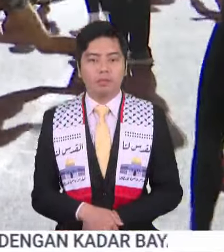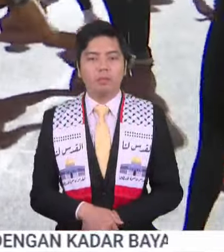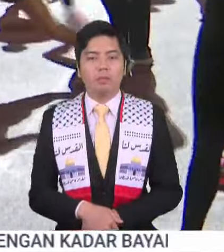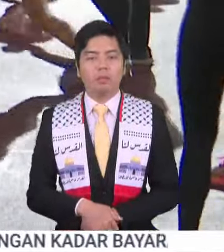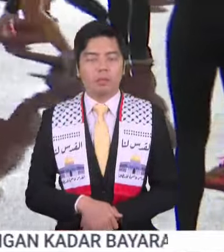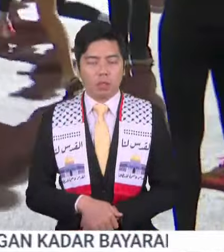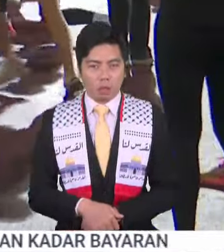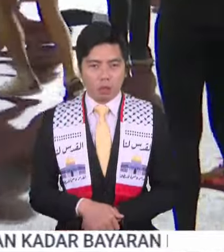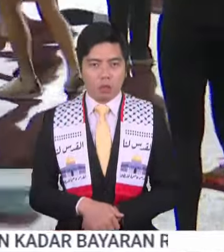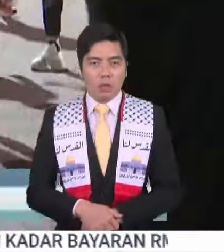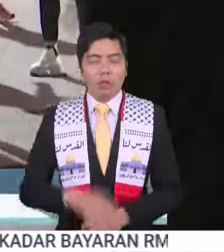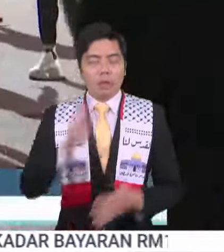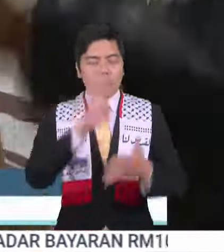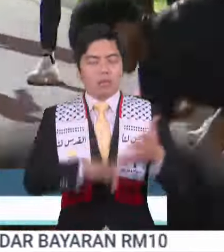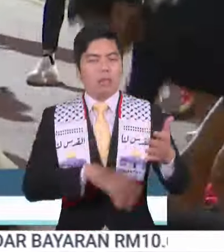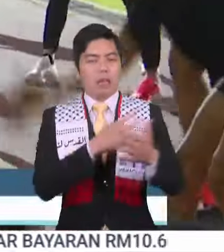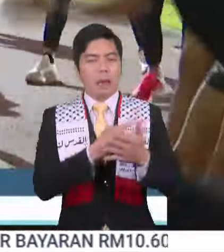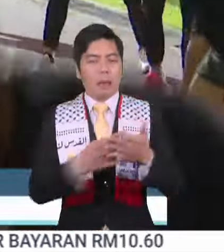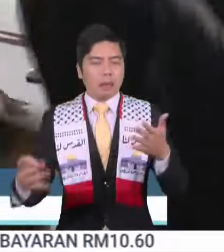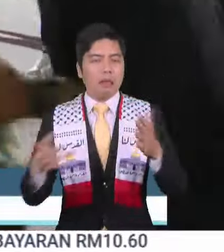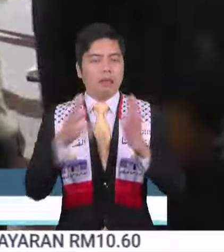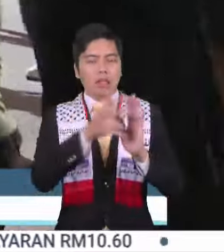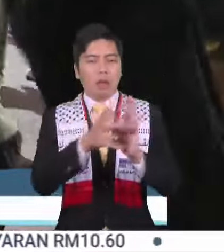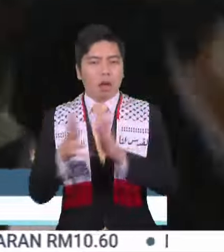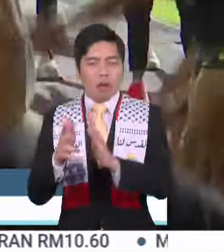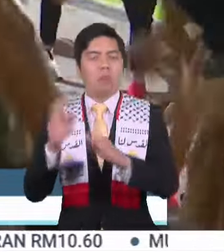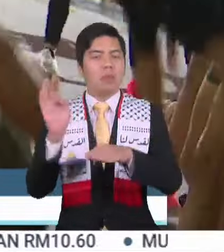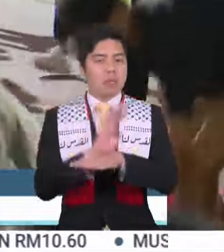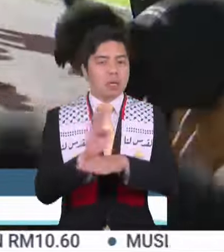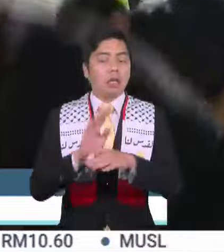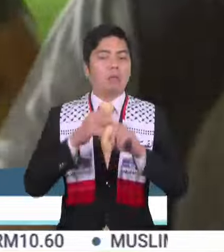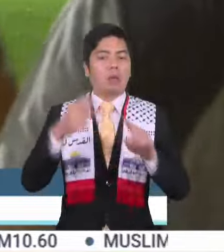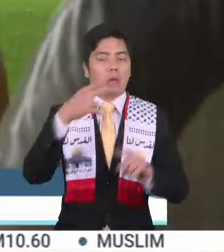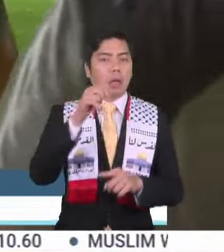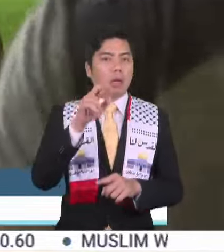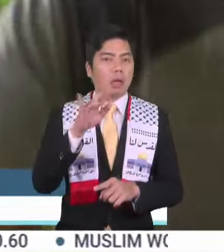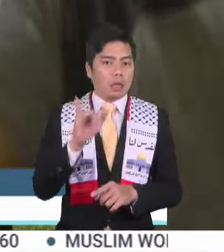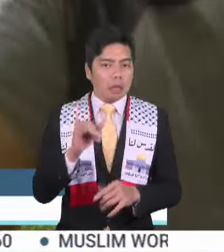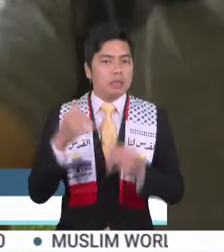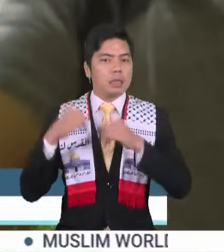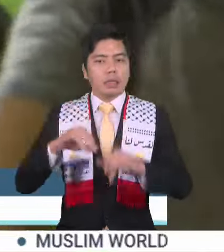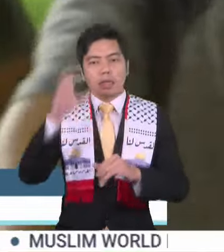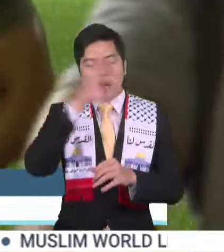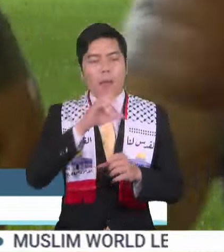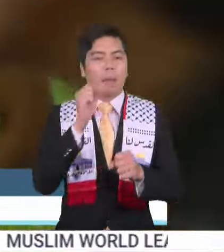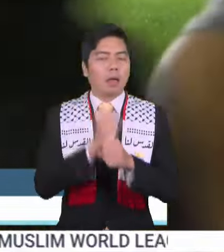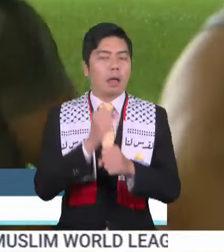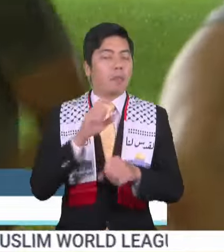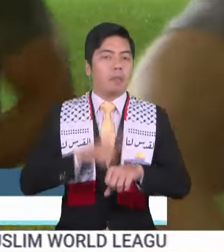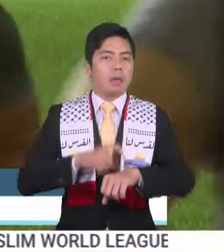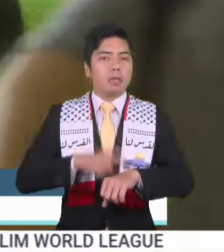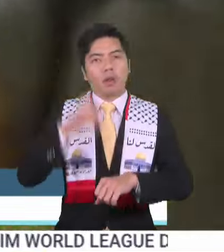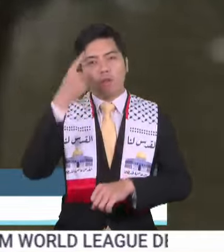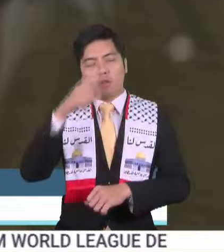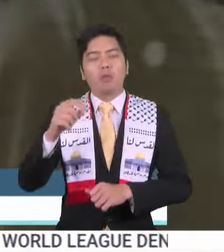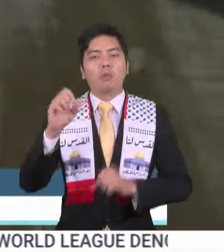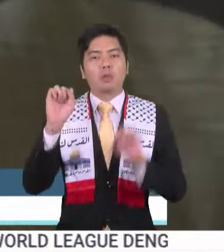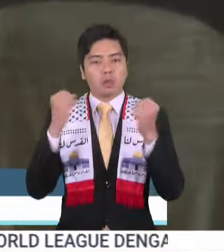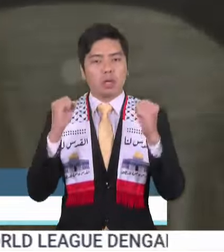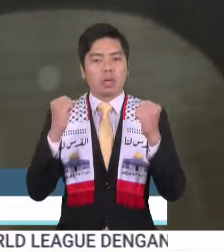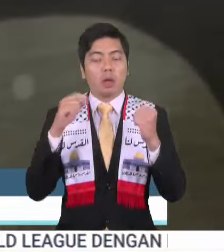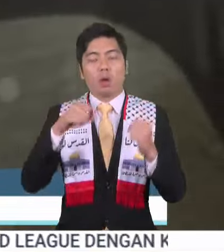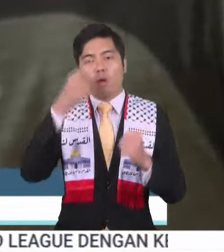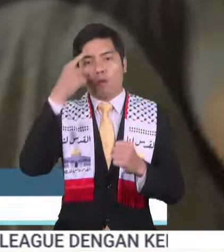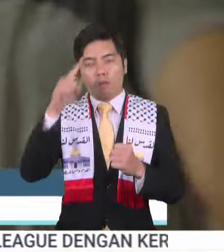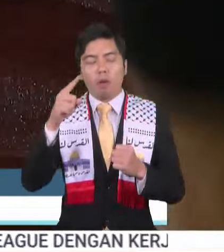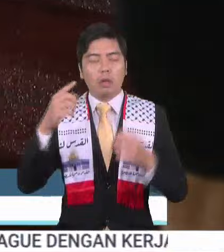Selain itu, meskipun jadual penggambarannya sangat padat, Haris akan tetap mencari masa untuk bersukan. Ini penting bagi memastikan